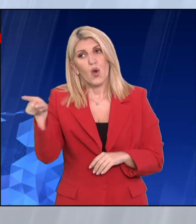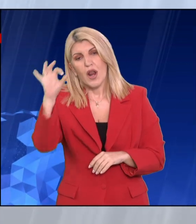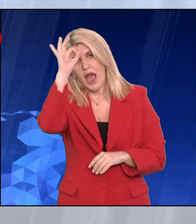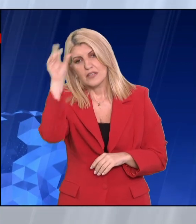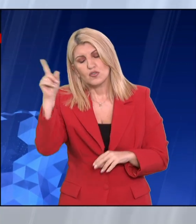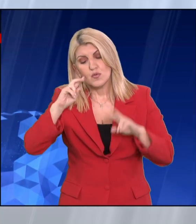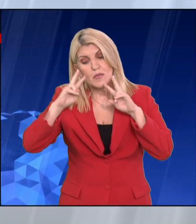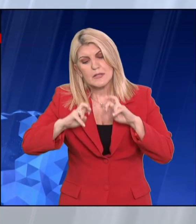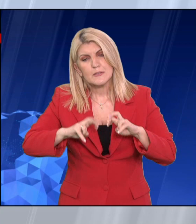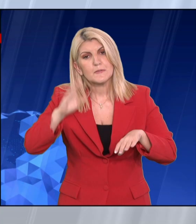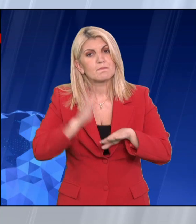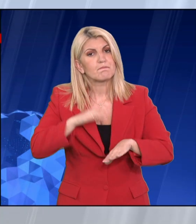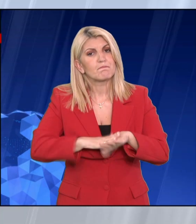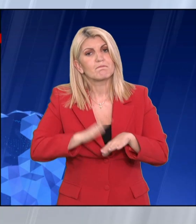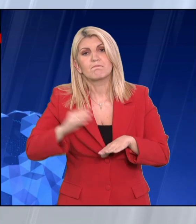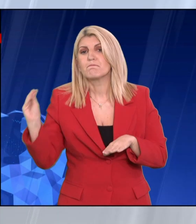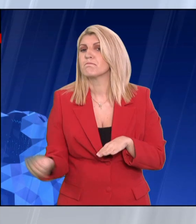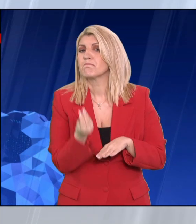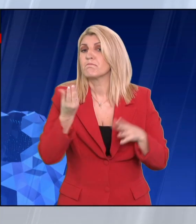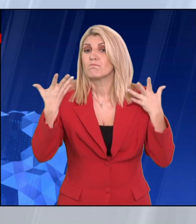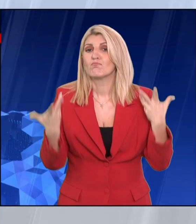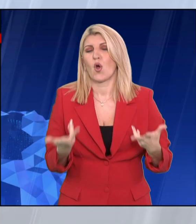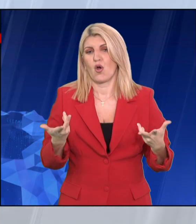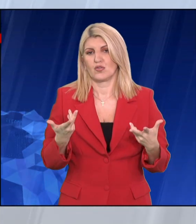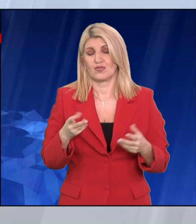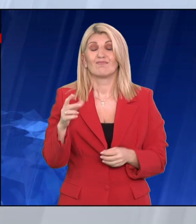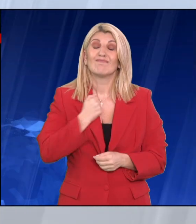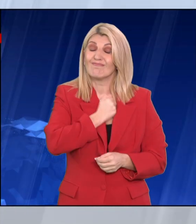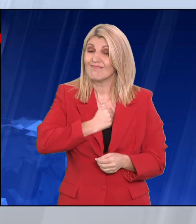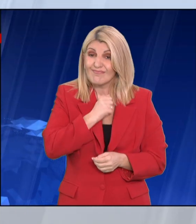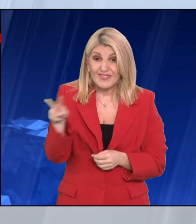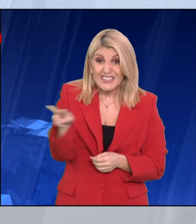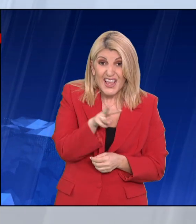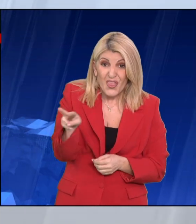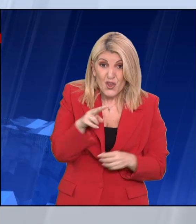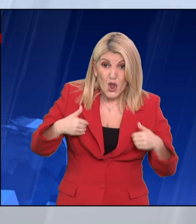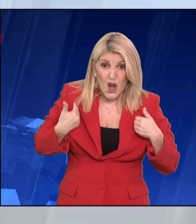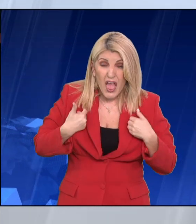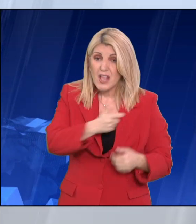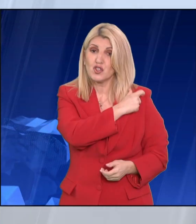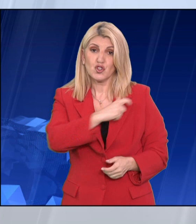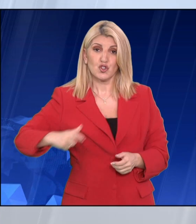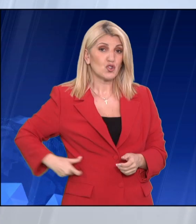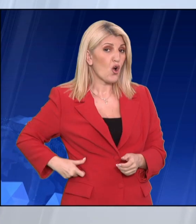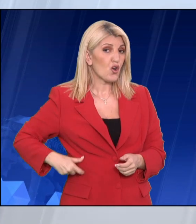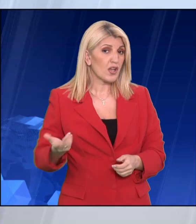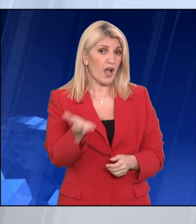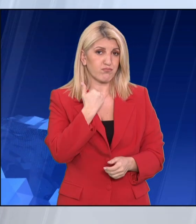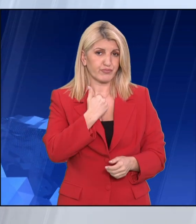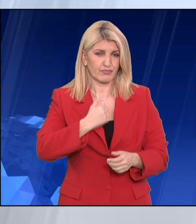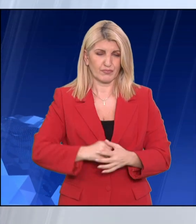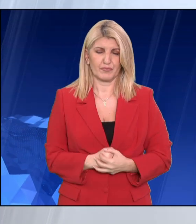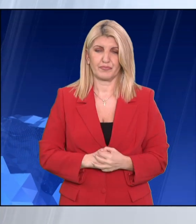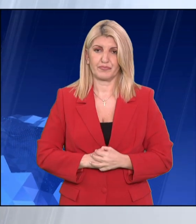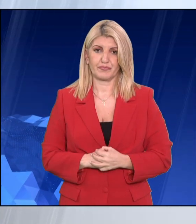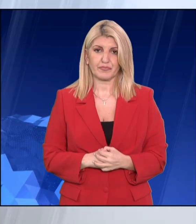δυστυχήματος. Οι δύο νέοι δεν φορούσαν ζώνες ασφαλείας. Θλίψη και συγκίνηση σκόρπισε